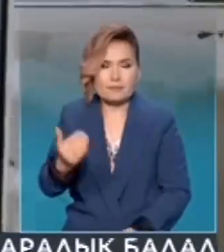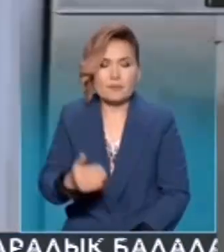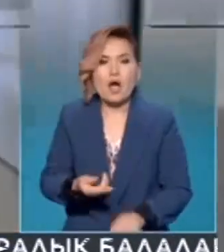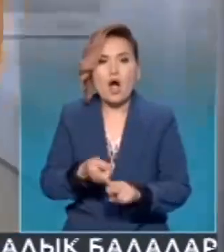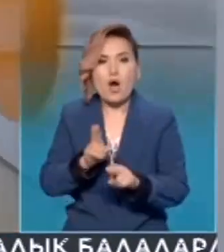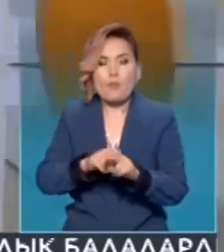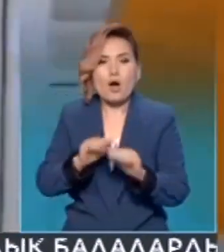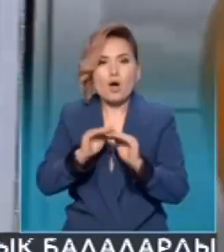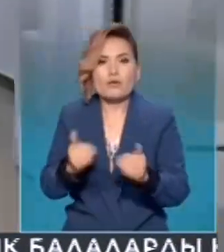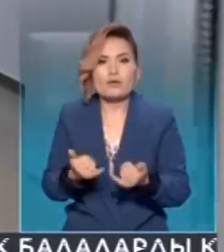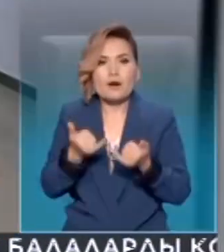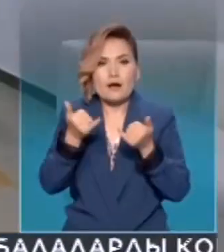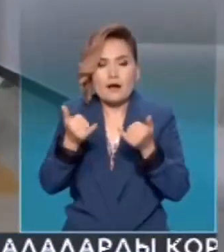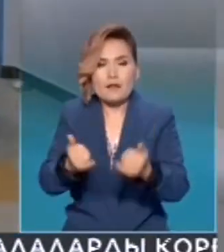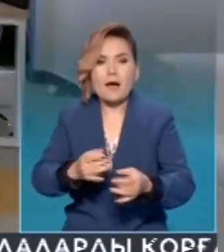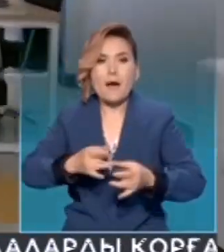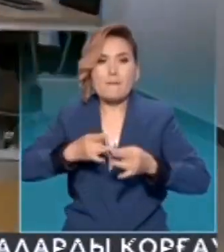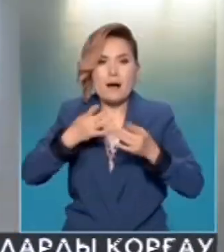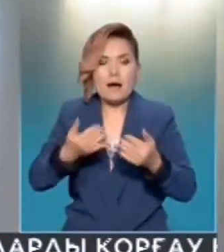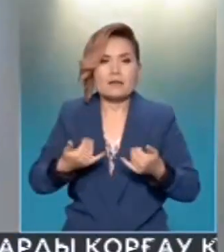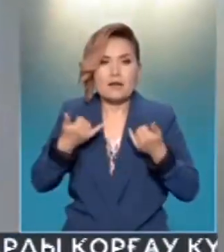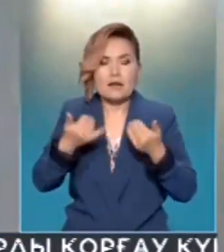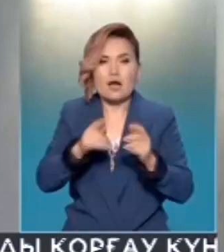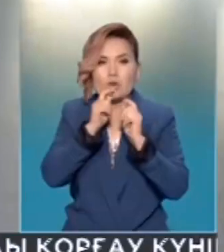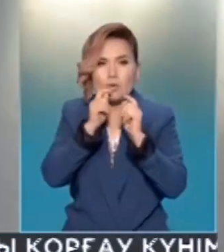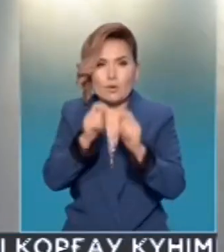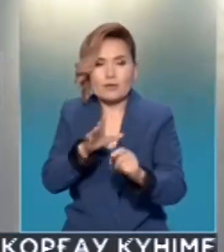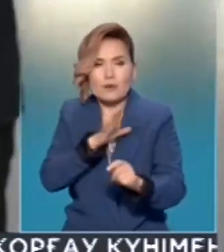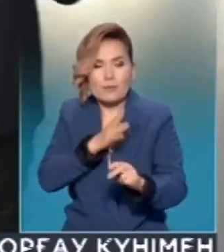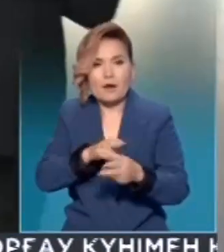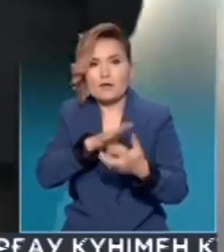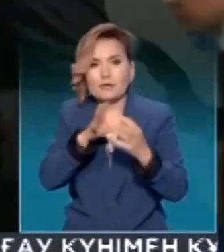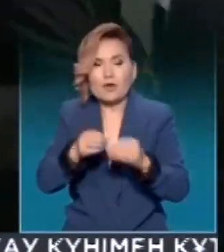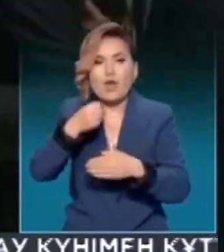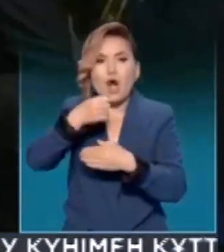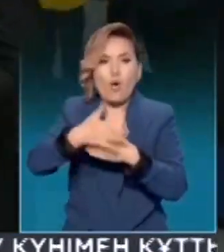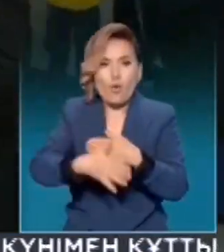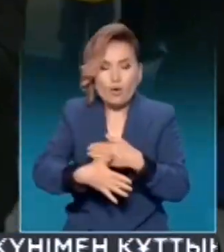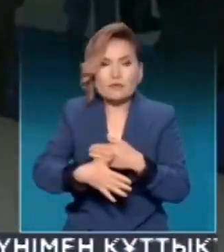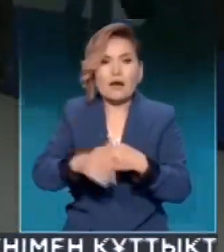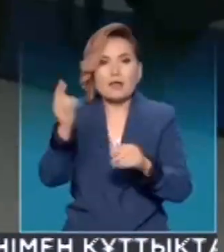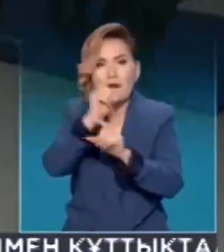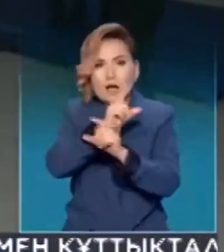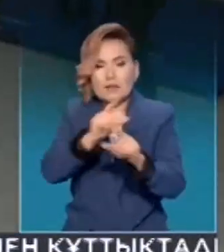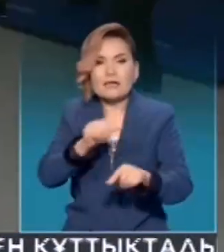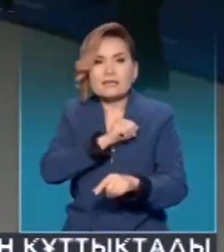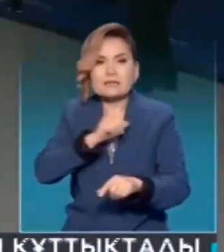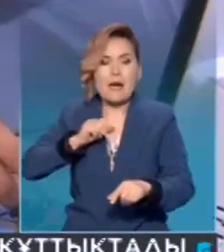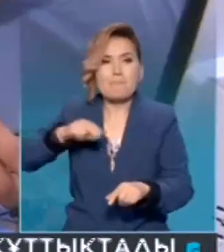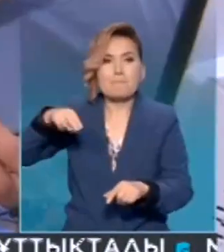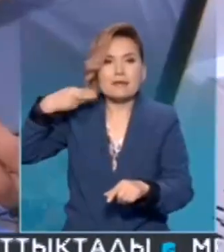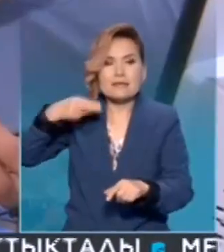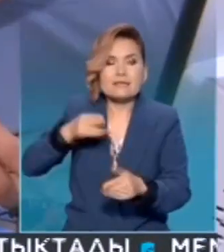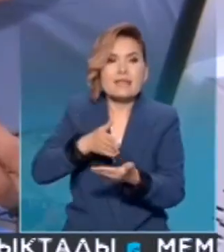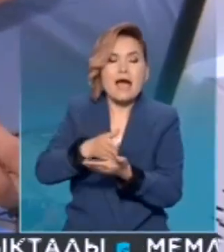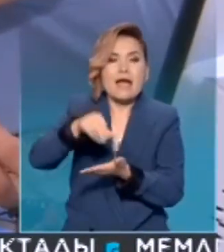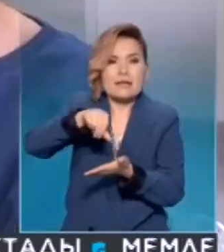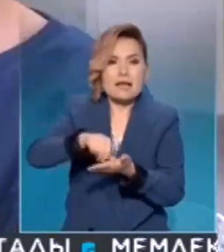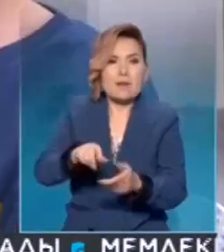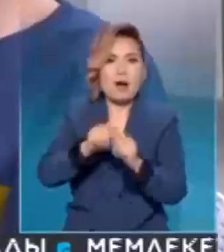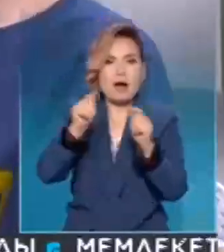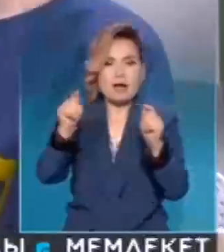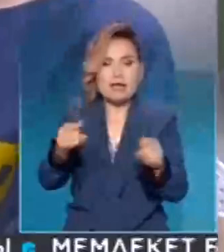Бұл оқушылар үшін балалар мерекесінде ерекше тарту болған анық. Оның үстіне орталықта президенттің өзі келіп ашып берді. Мұнда ата айтып